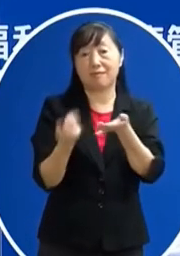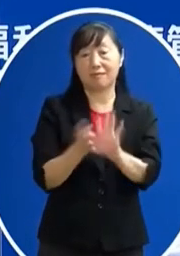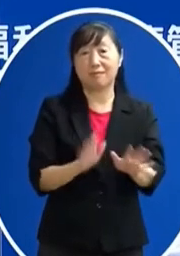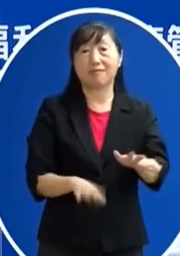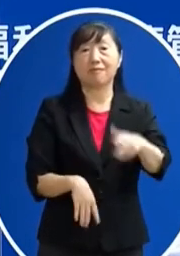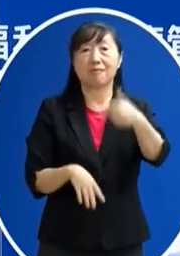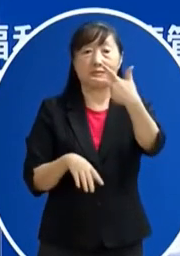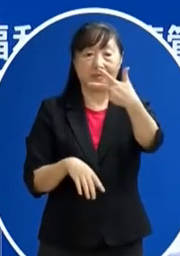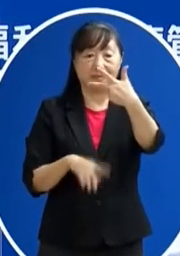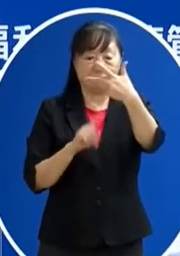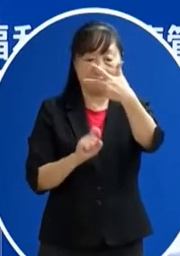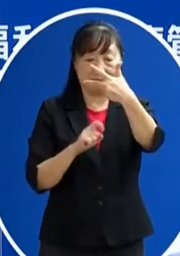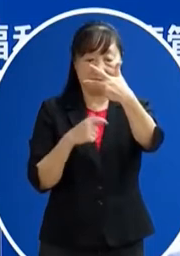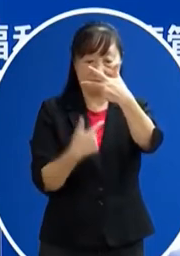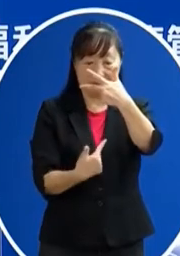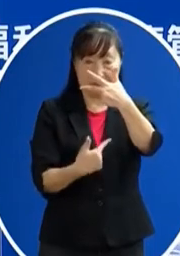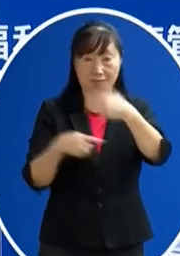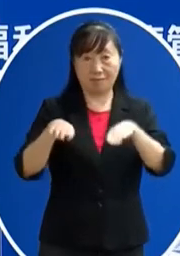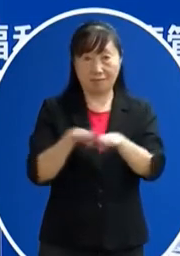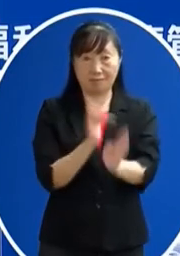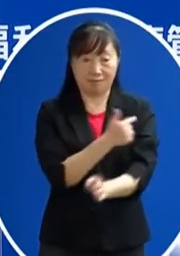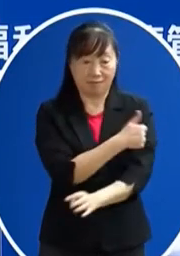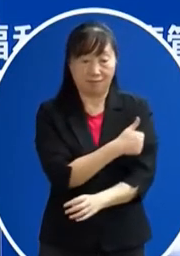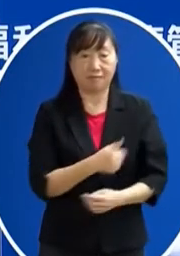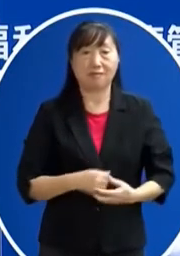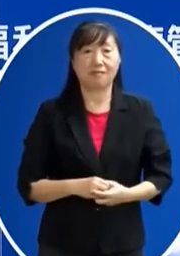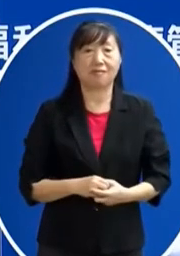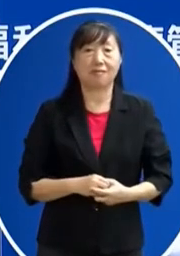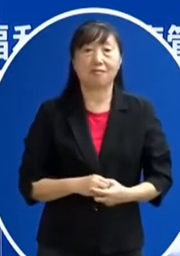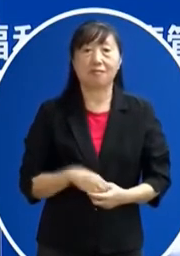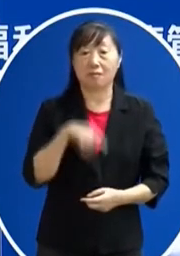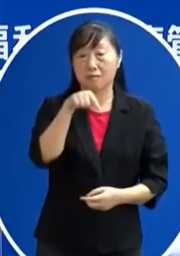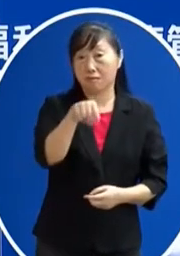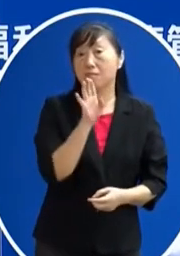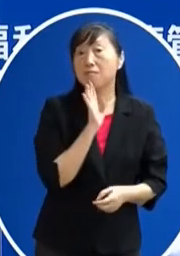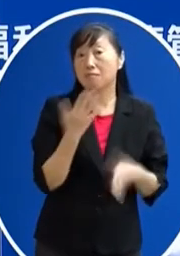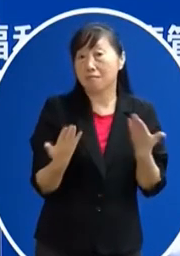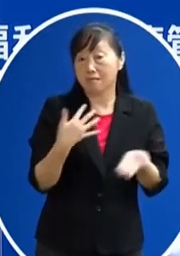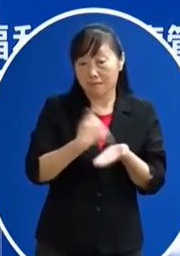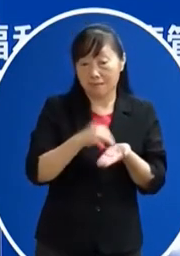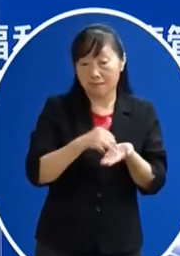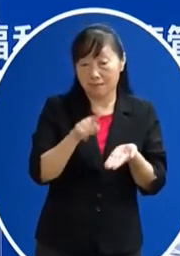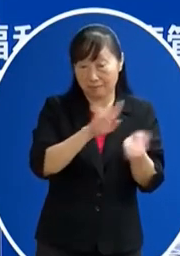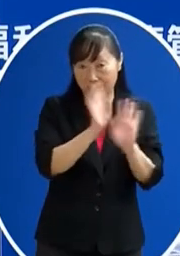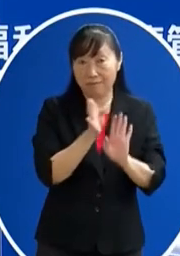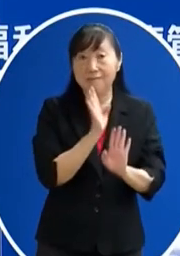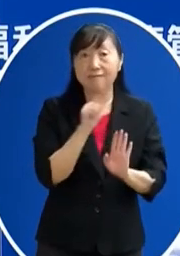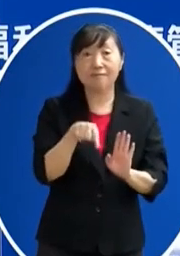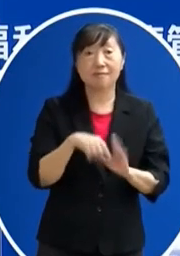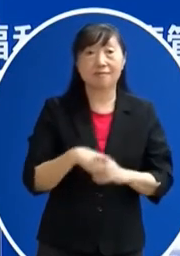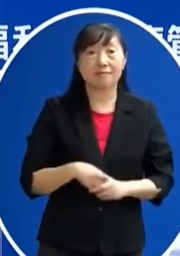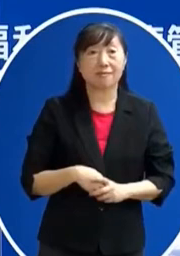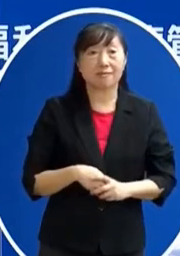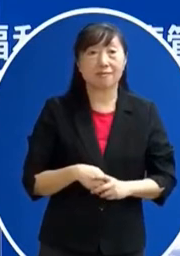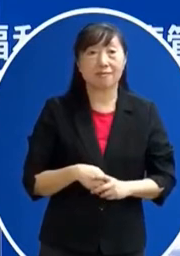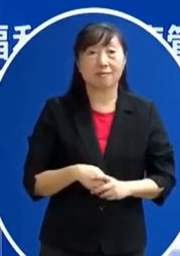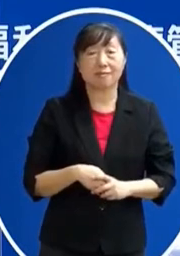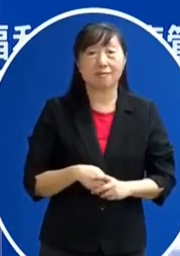从7月16号来接种。那目前这是一个估算，目前我们大概在